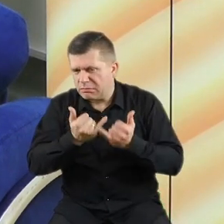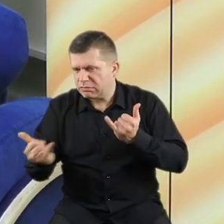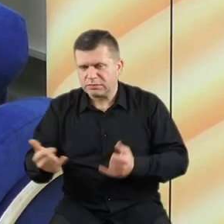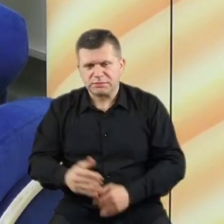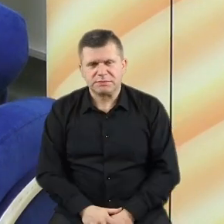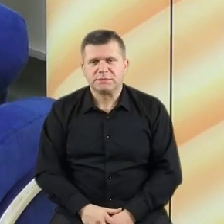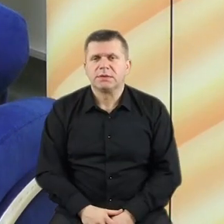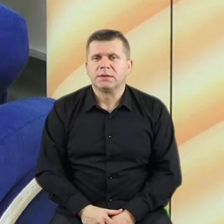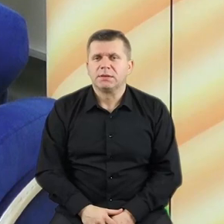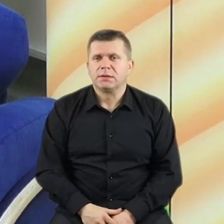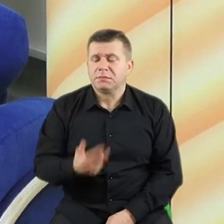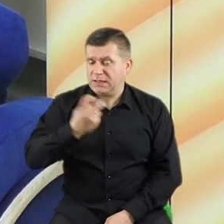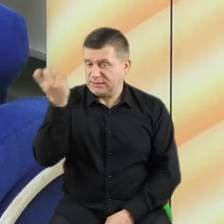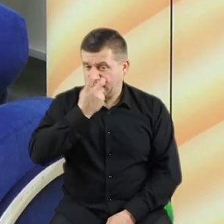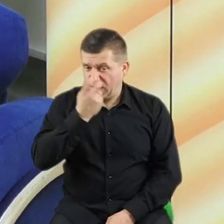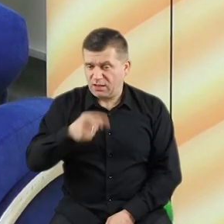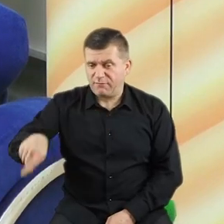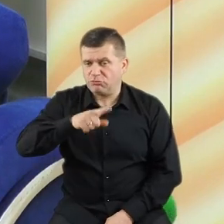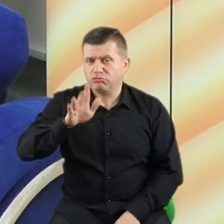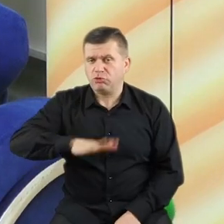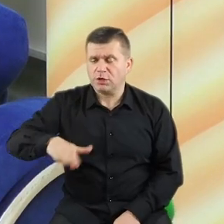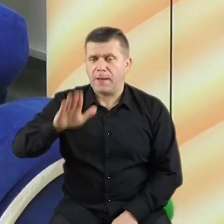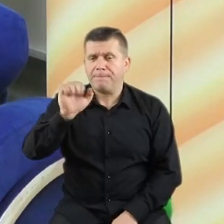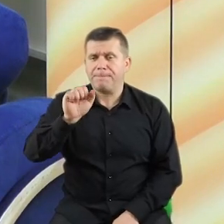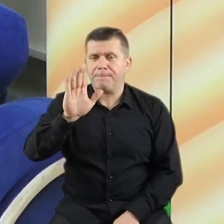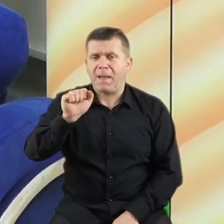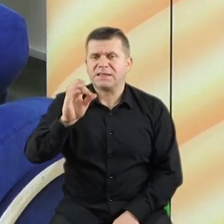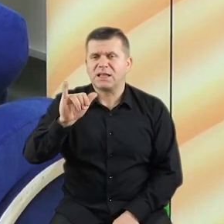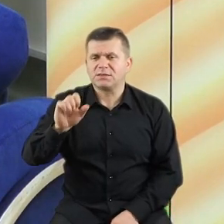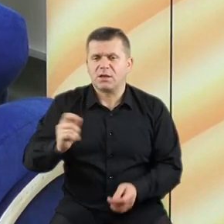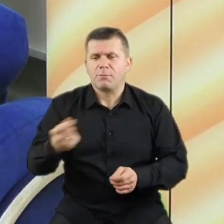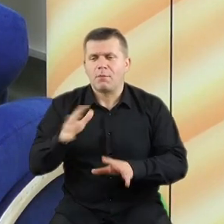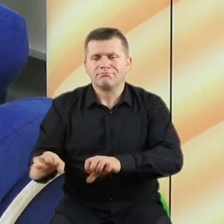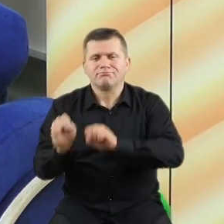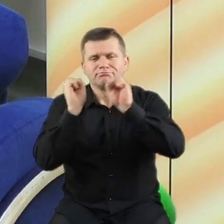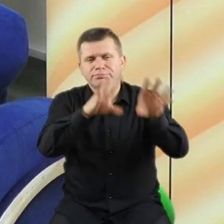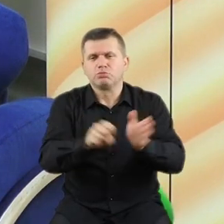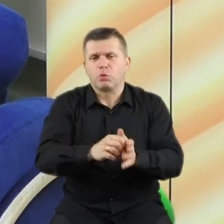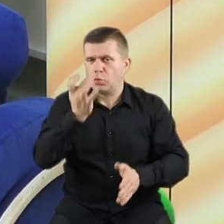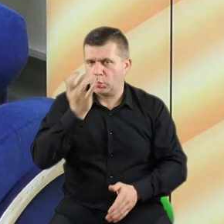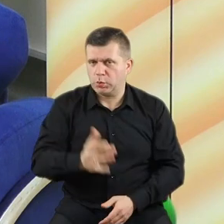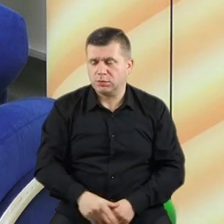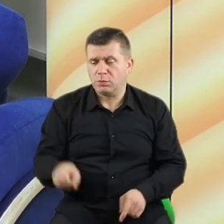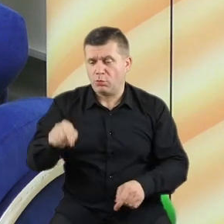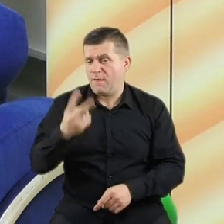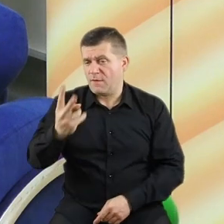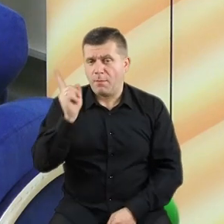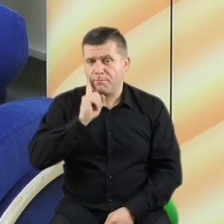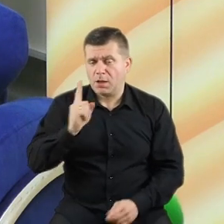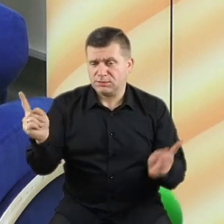jest niesamowite, więc najbardziej mnie zainteresowały te dzieci baskijskie wywiezione do Związku Radzieckiego. Tutaj 2